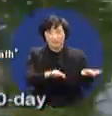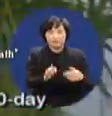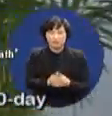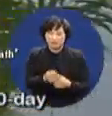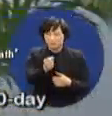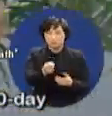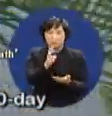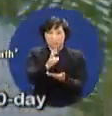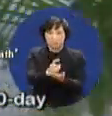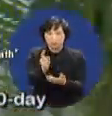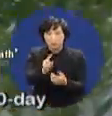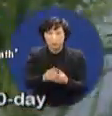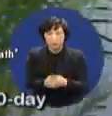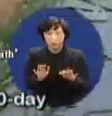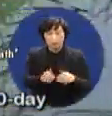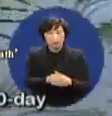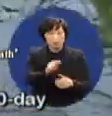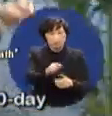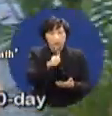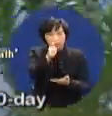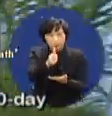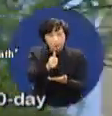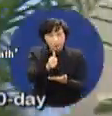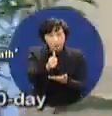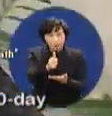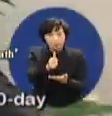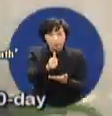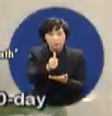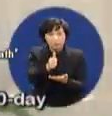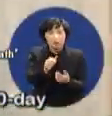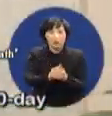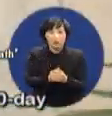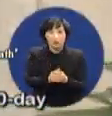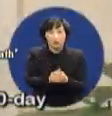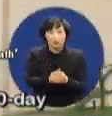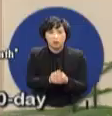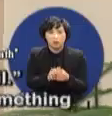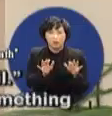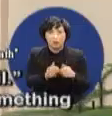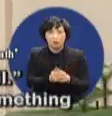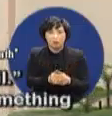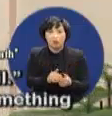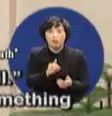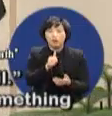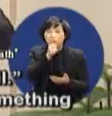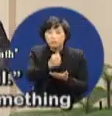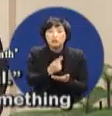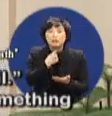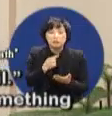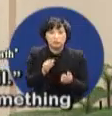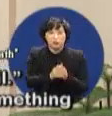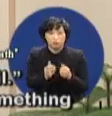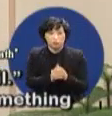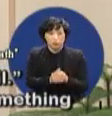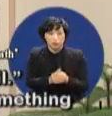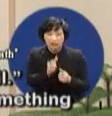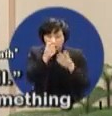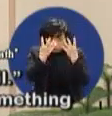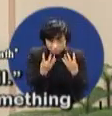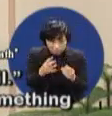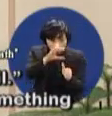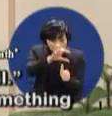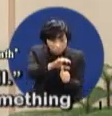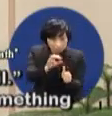너는 이 법으로 구류를 30일 동안 살아야 되는데 그 대신 돈으로 얼마냐면 자유할 수